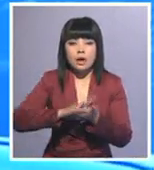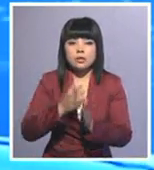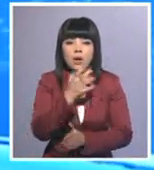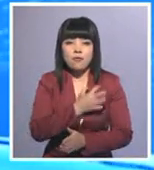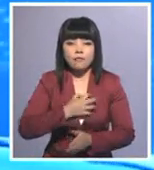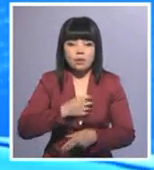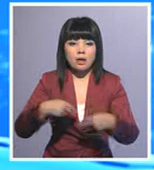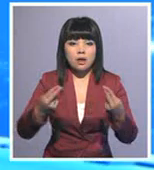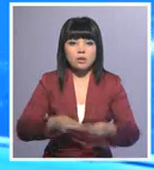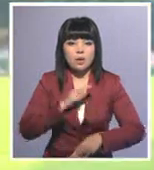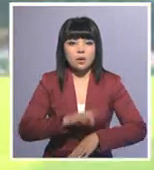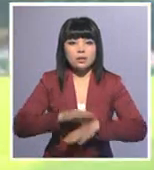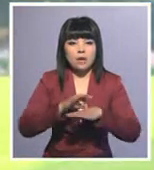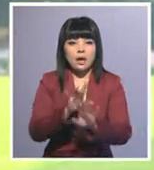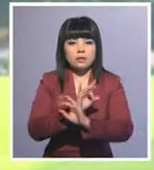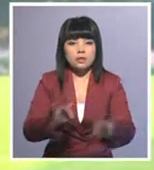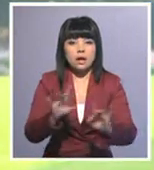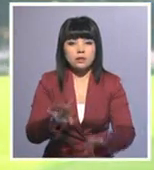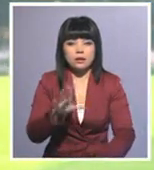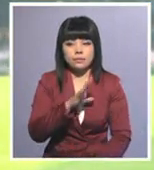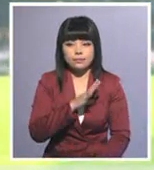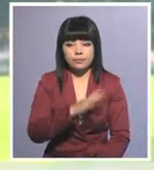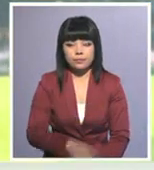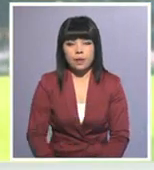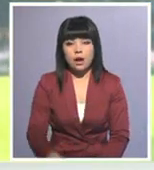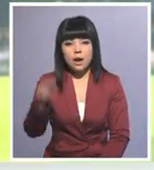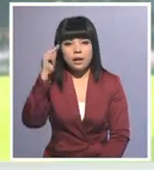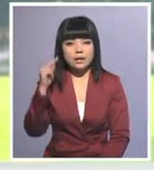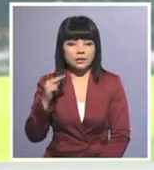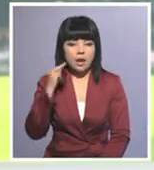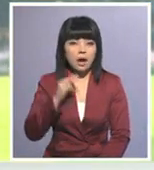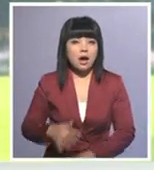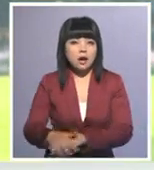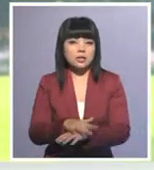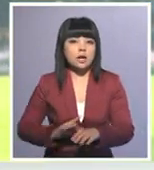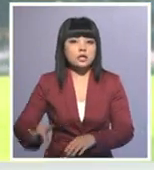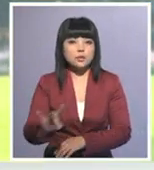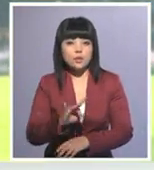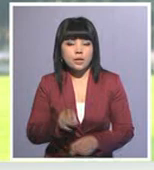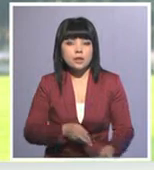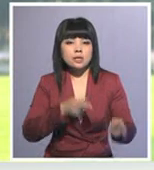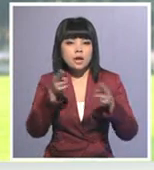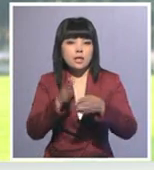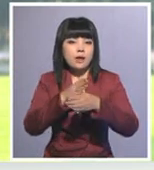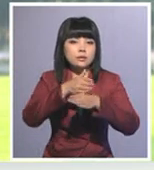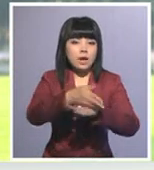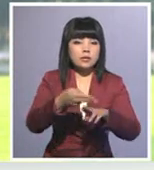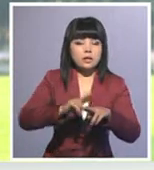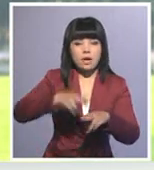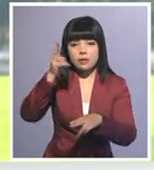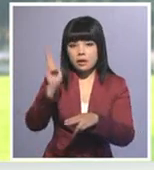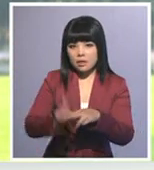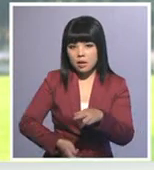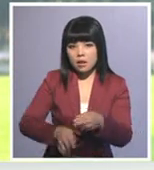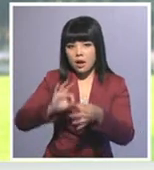айтты. Қытай Халық Республикасына жасаған ресми сапарымыз аяқталды. Нәтижесін ақпарат